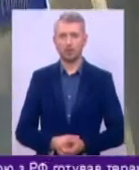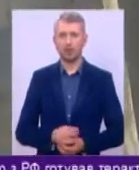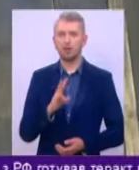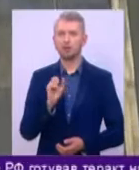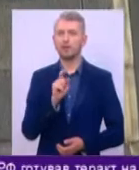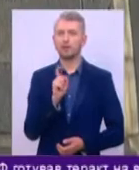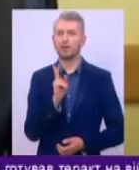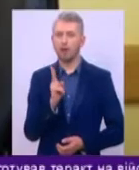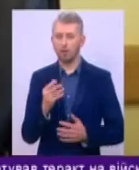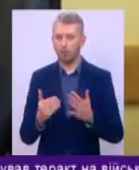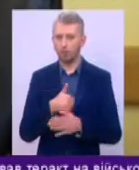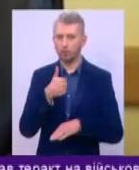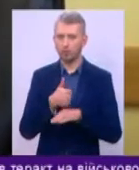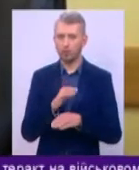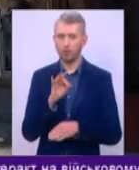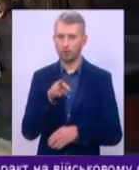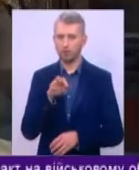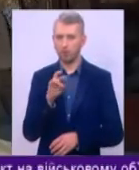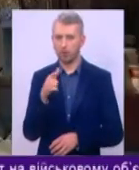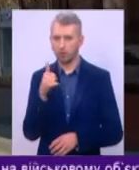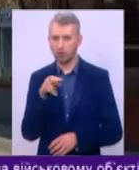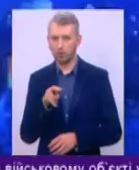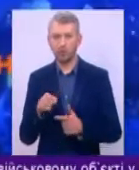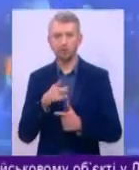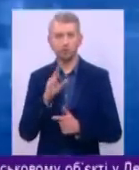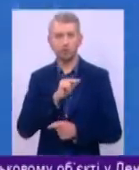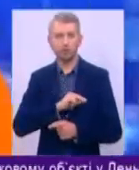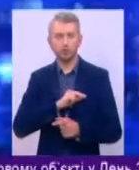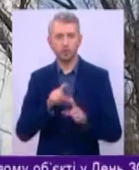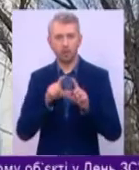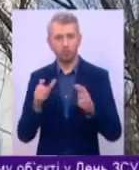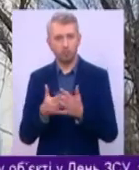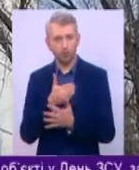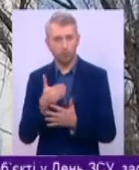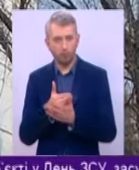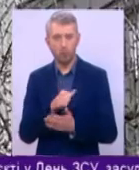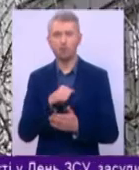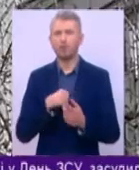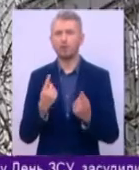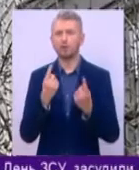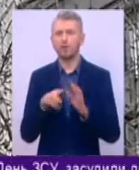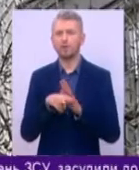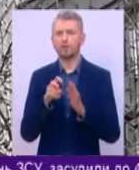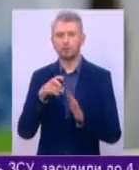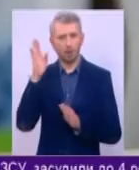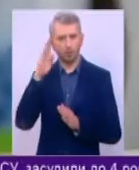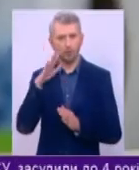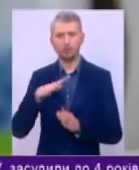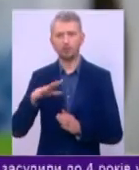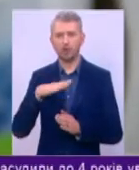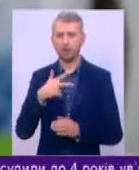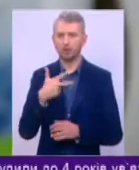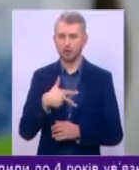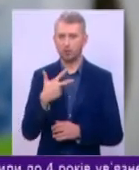В НАЗК новий очільник Олександр Мангул. Чи запрацює агентство по-новому? І наймасштабніше відключення води чекає на столицю